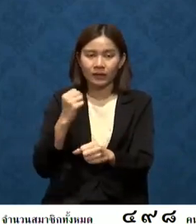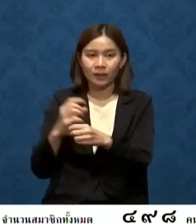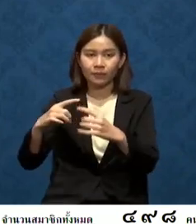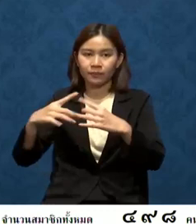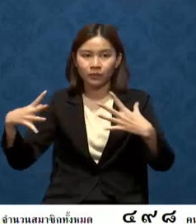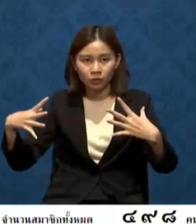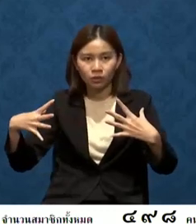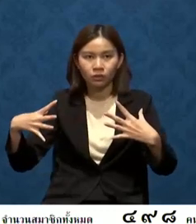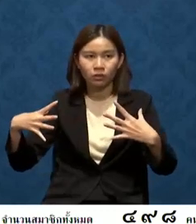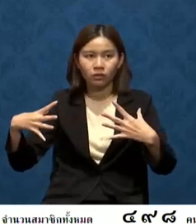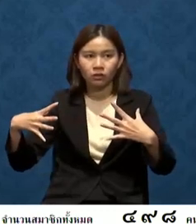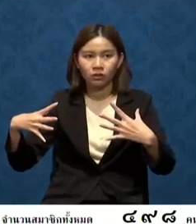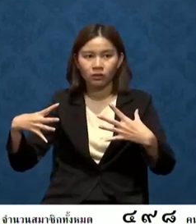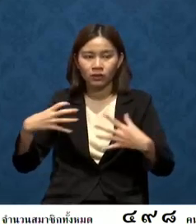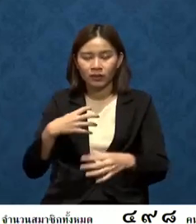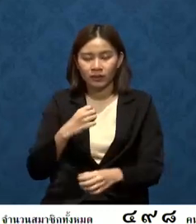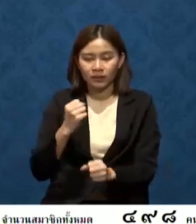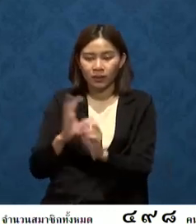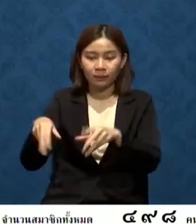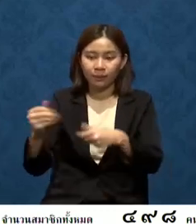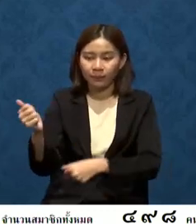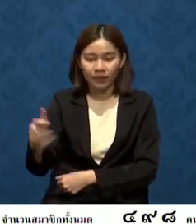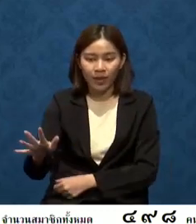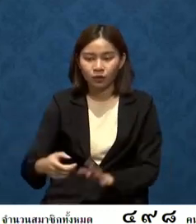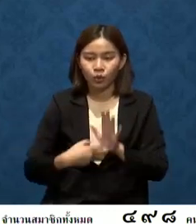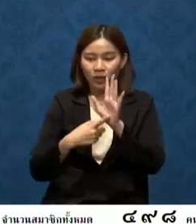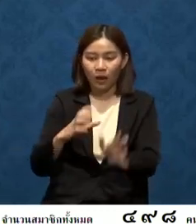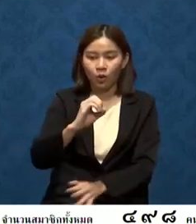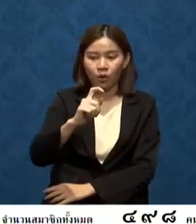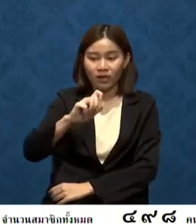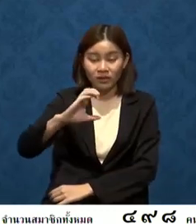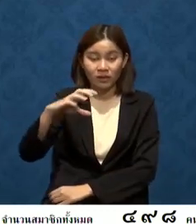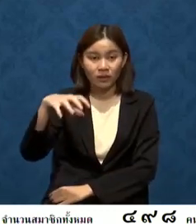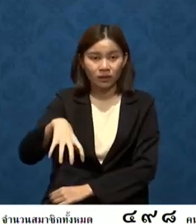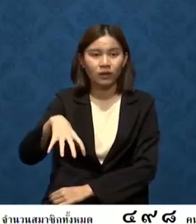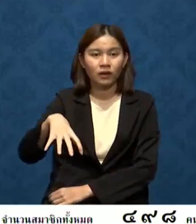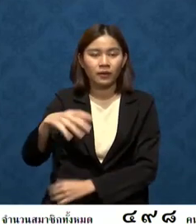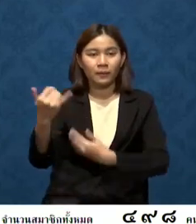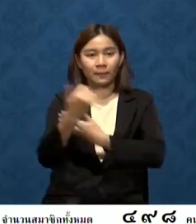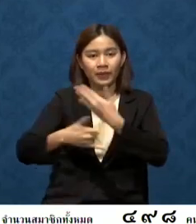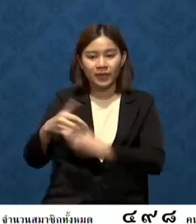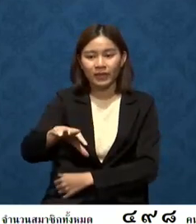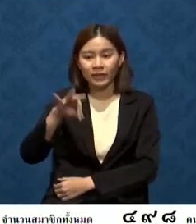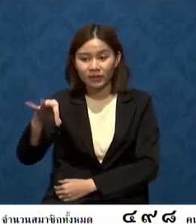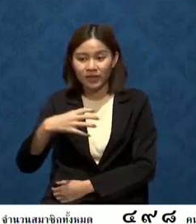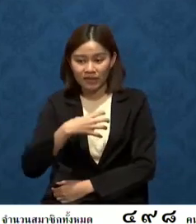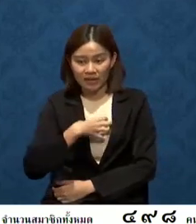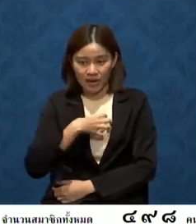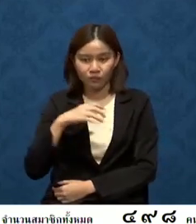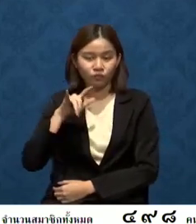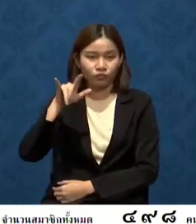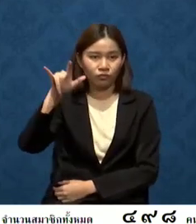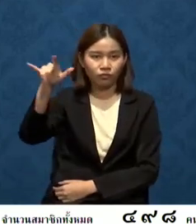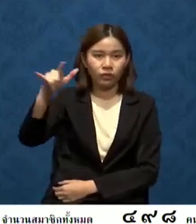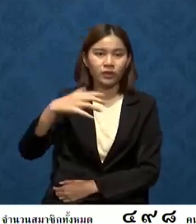จะให้หน่วยงานยกตัวอย่างเช่นว่าโอเอซีเลือกประเทศที่เขาต้องการที่จะไป